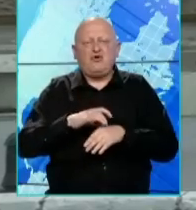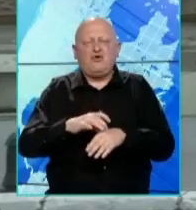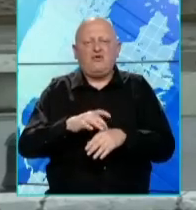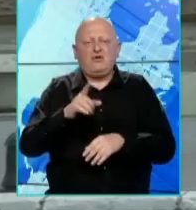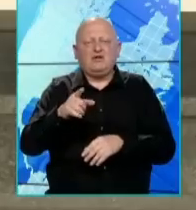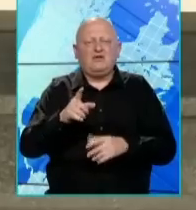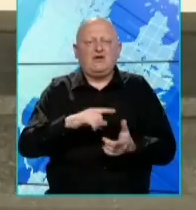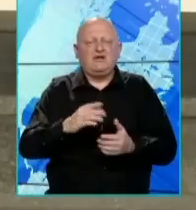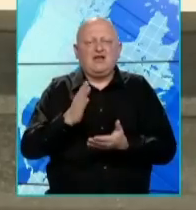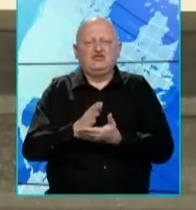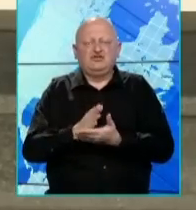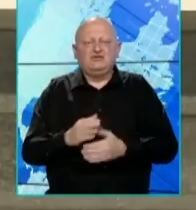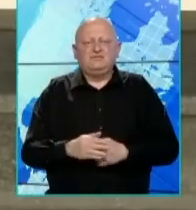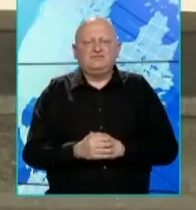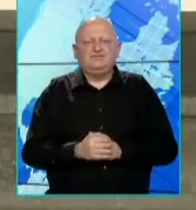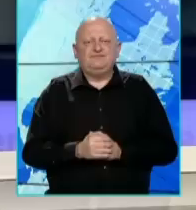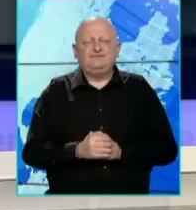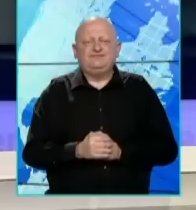na ovaj ili onaj način.